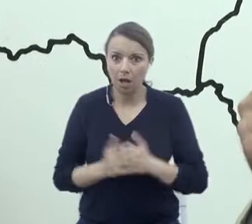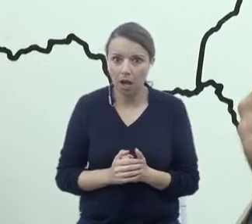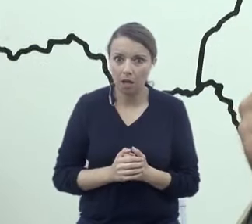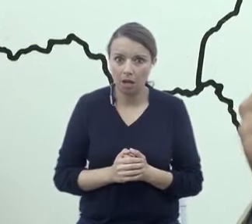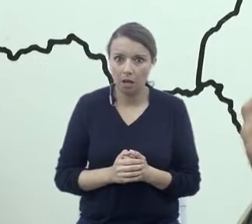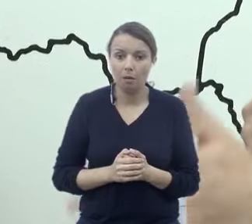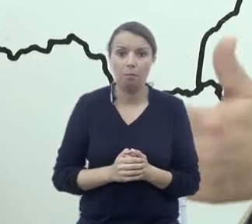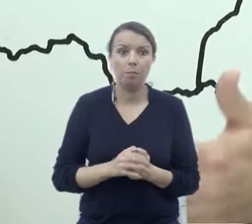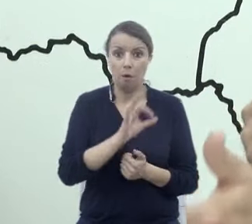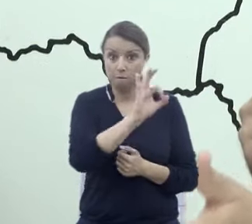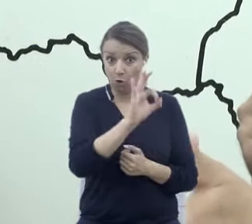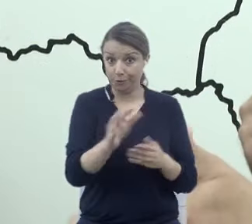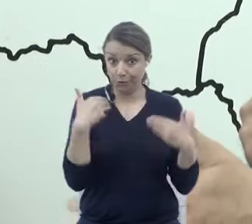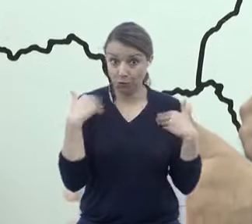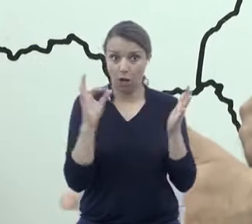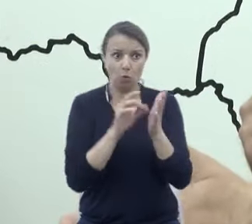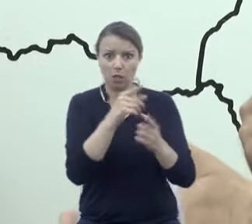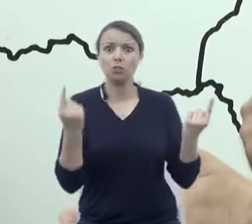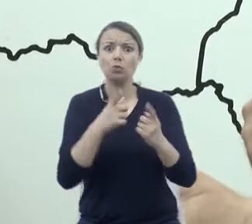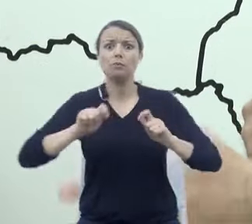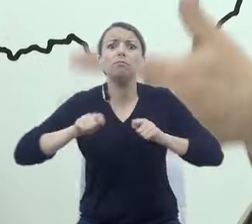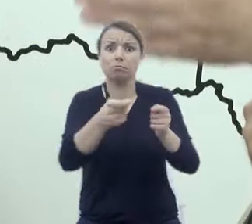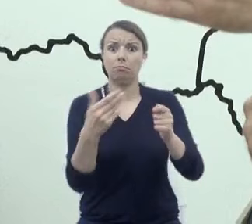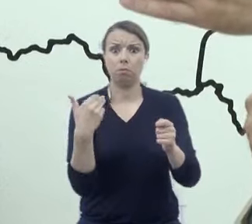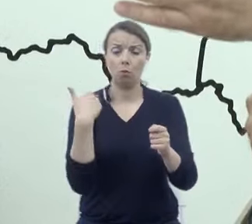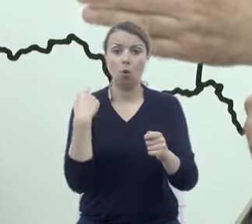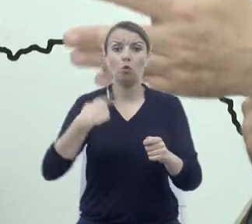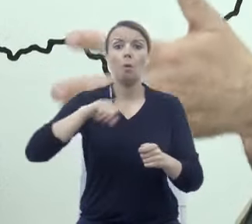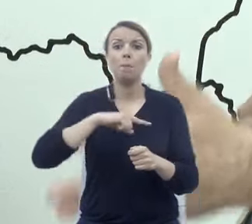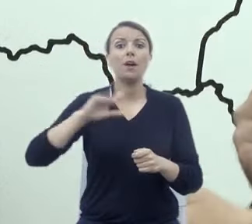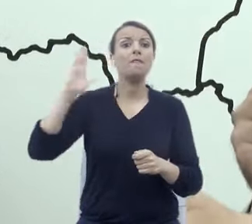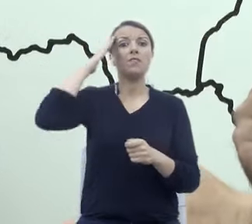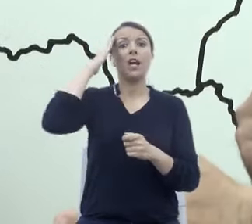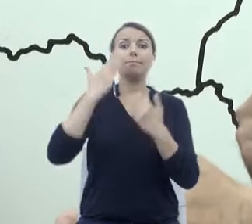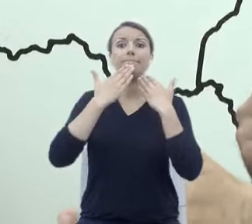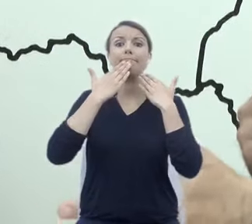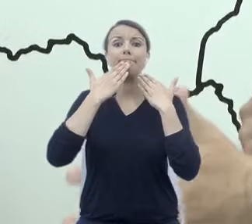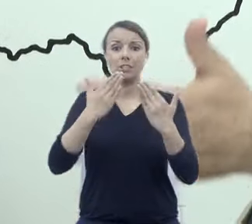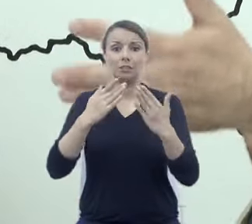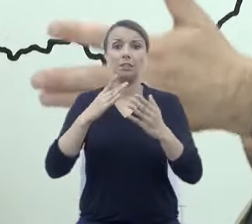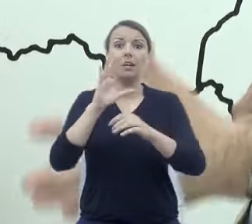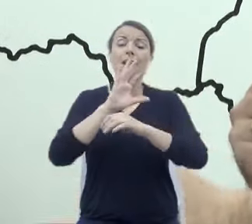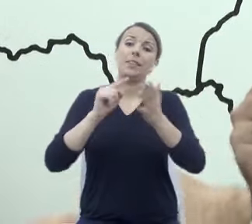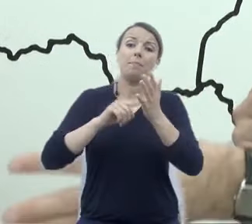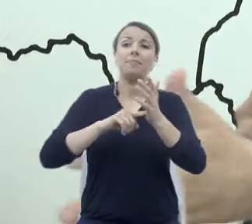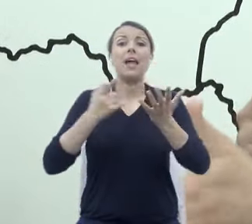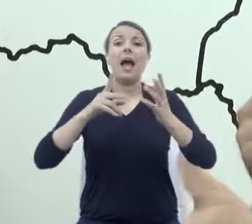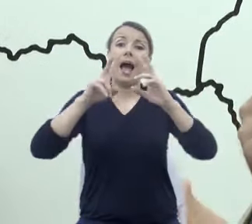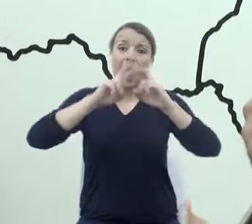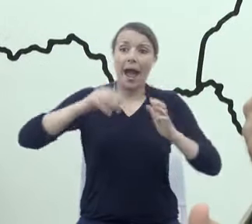dzięki archeologom, którzy odnaleźli ich mogiłę w środku stodoły, jako